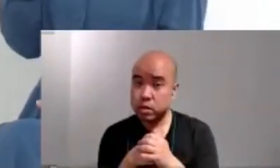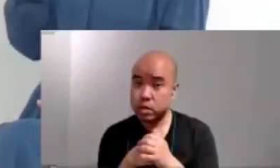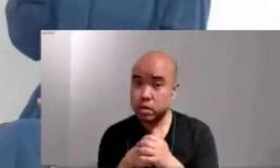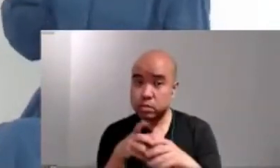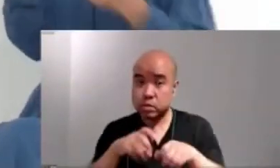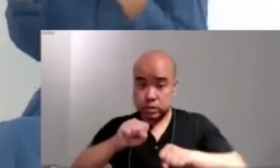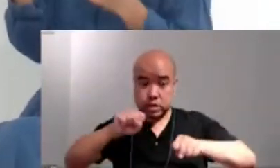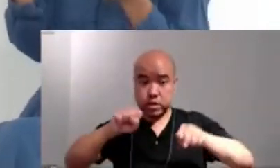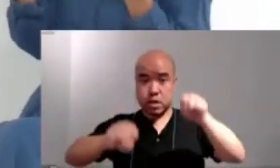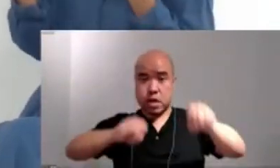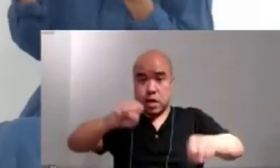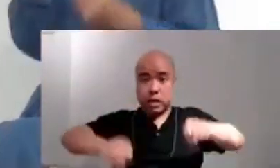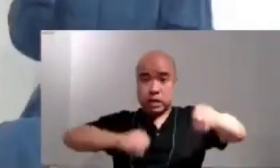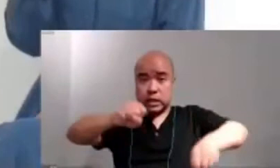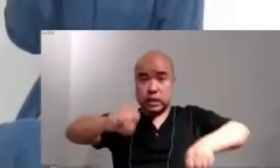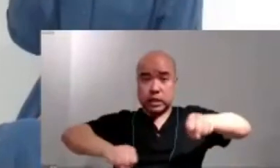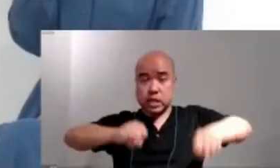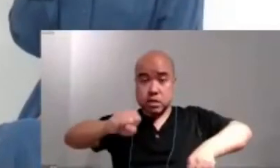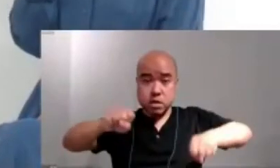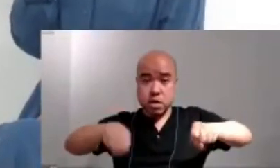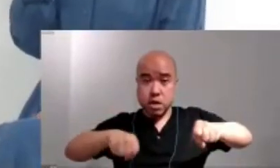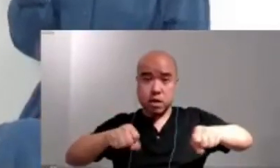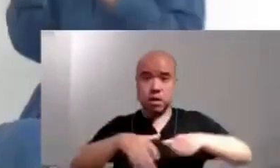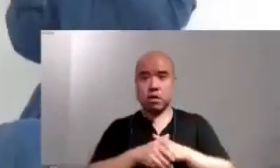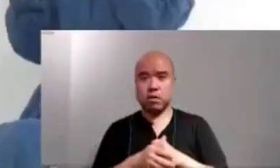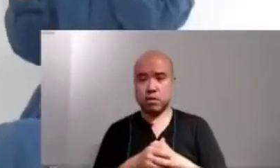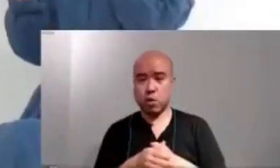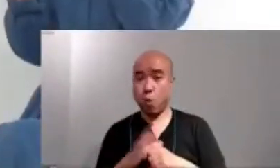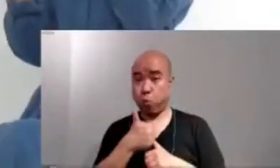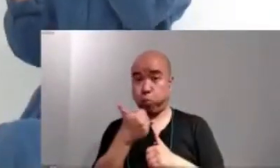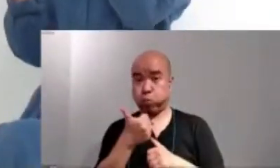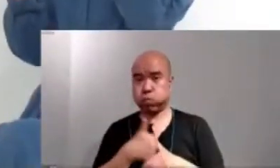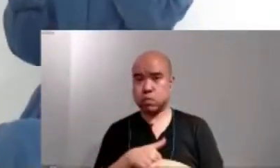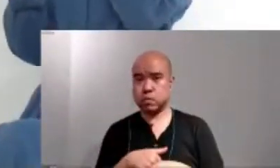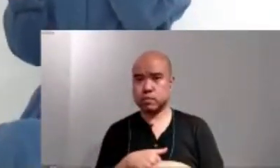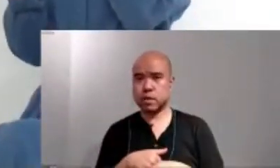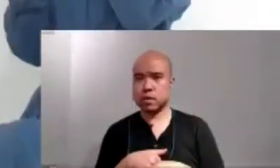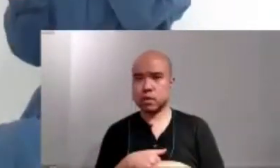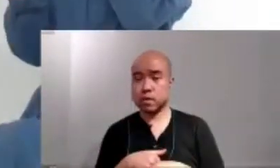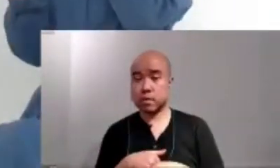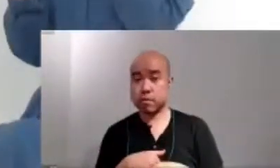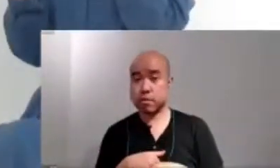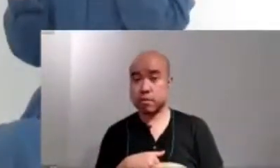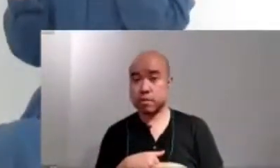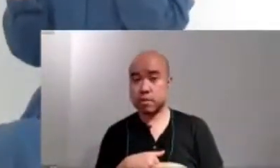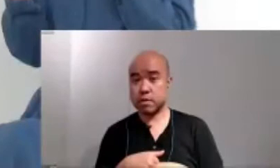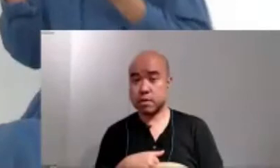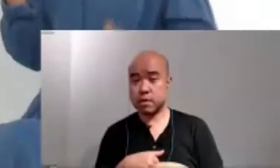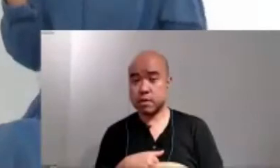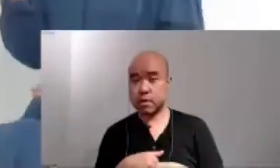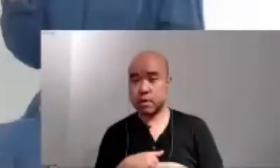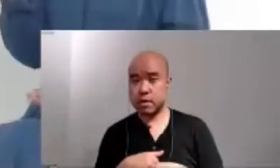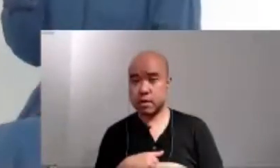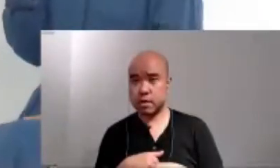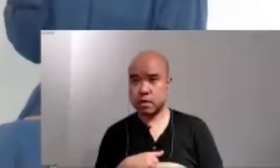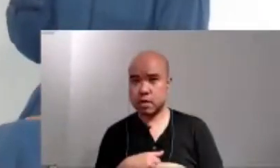一啲摺車仲係摺嘅單車，即係好靚嘅，都會有人拎嚟啦，咁或者係有啲名牌衫